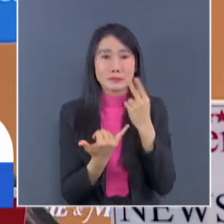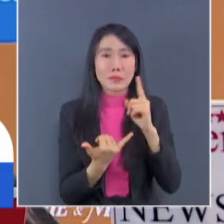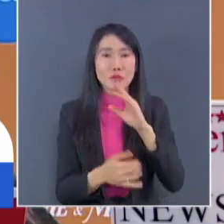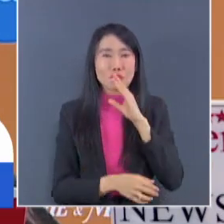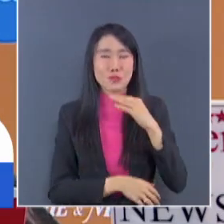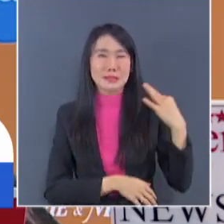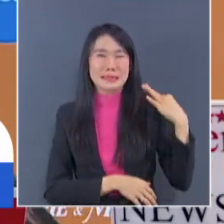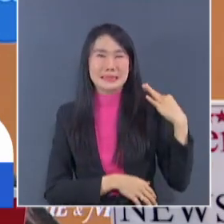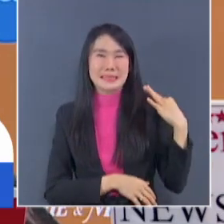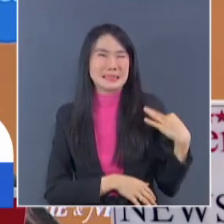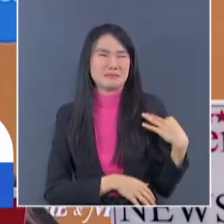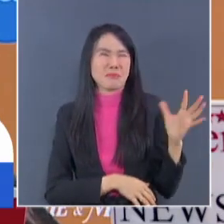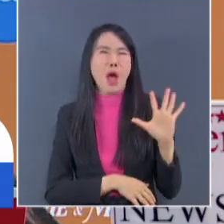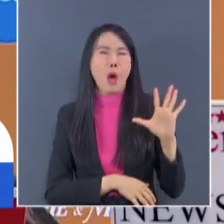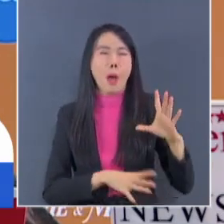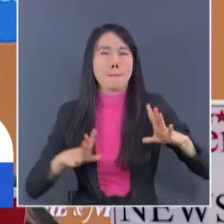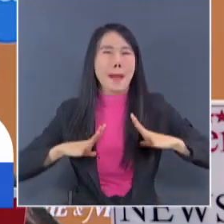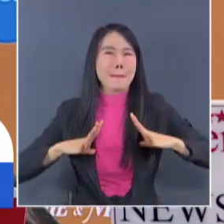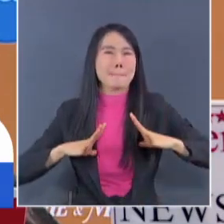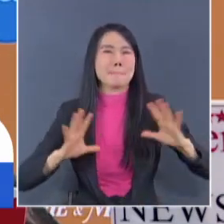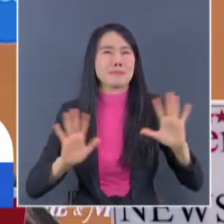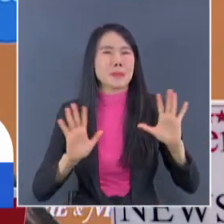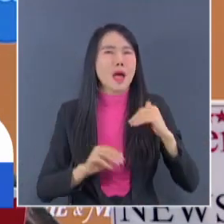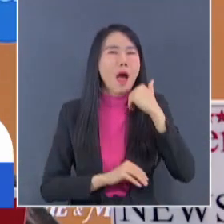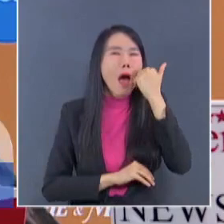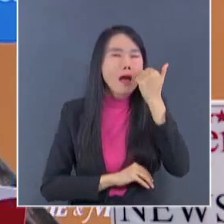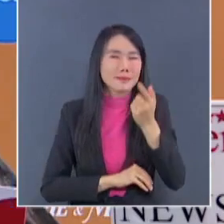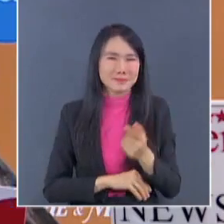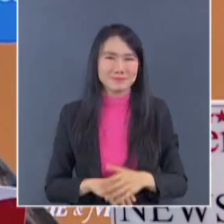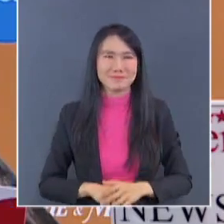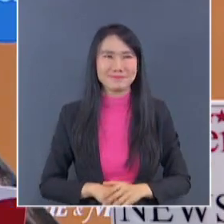าเซ็กซี่นี่คงแบบไม่กล้าเลยค่ะอายคนอื่น วางไปเลยเหรอเรื่องนี้